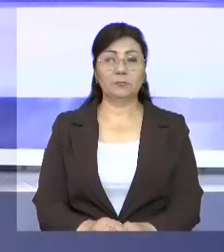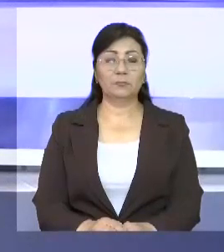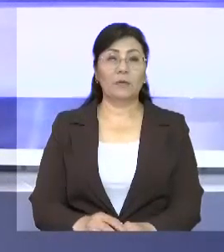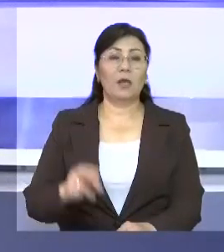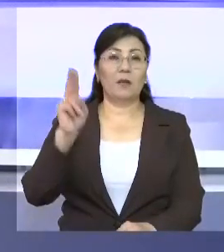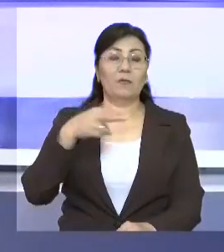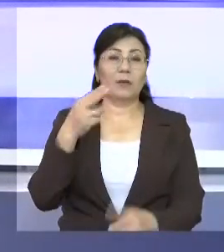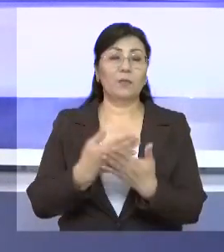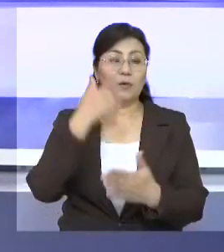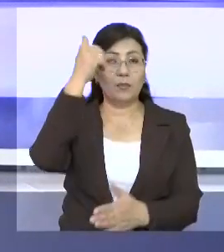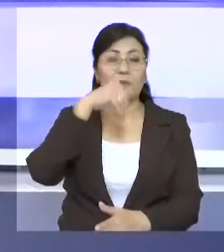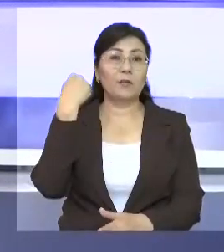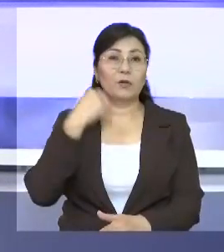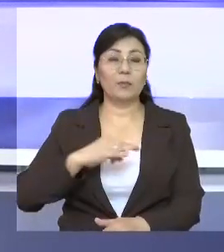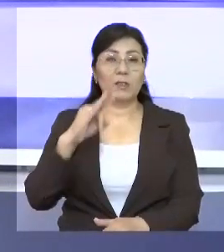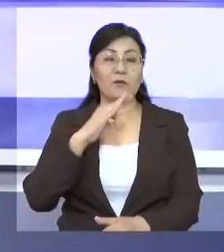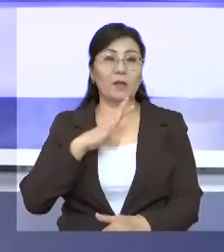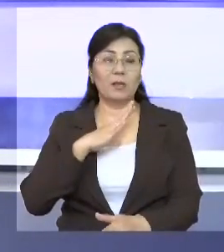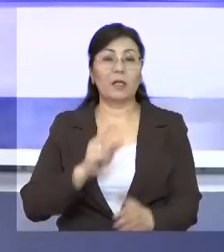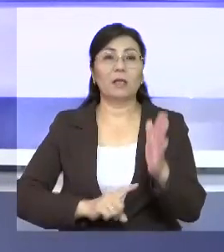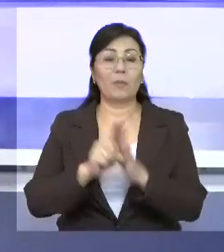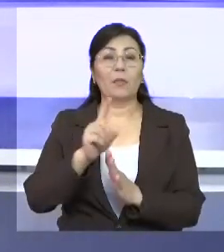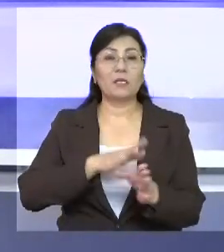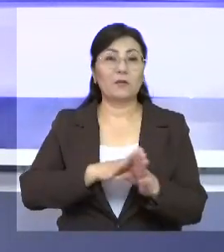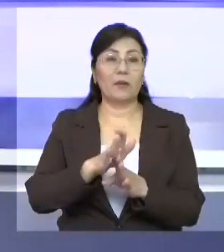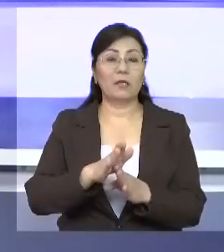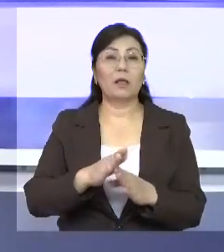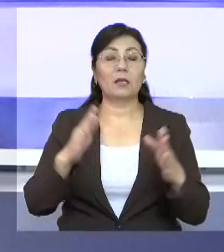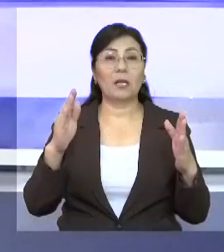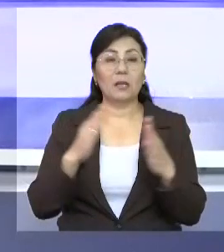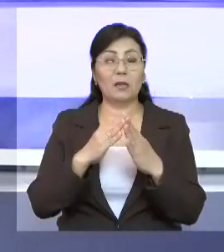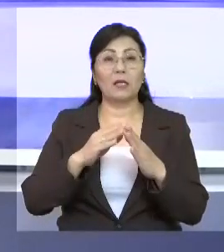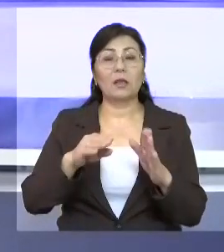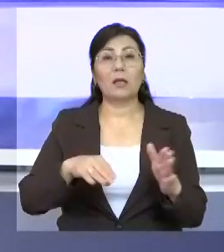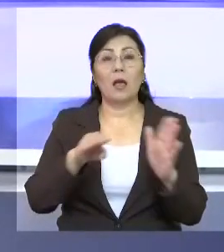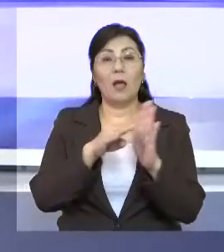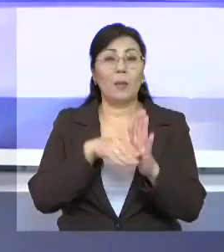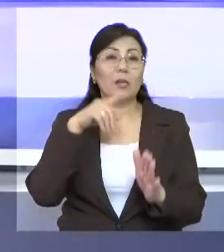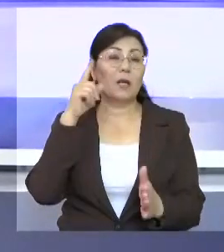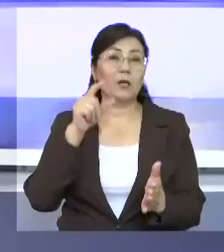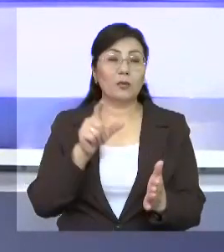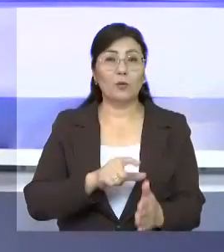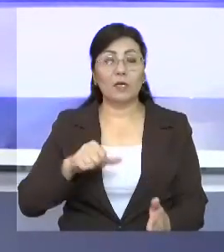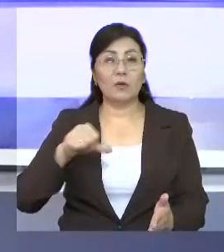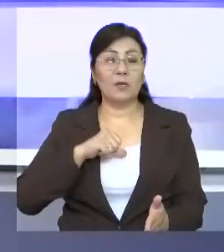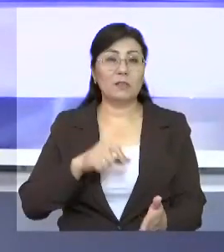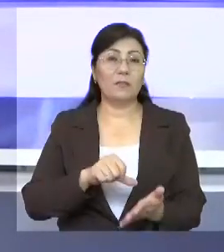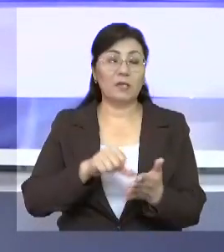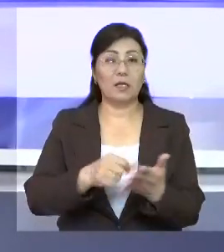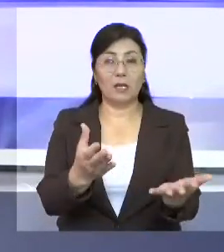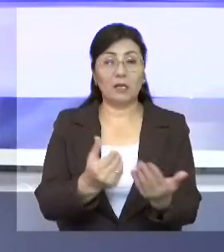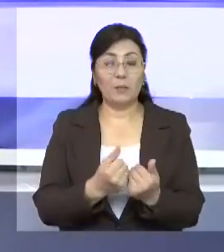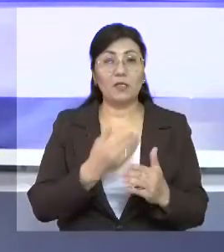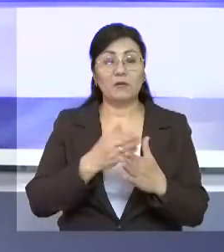В декабре прошлого года в Актюбинской области был дан старт реализации жилищной программы «Актюбе-Жастаре». Участники могли приобрести жилье в кредит по